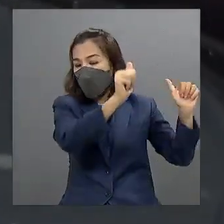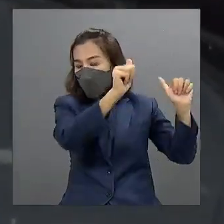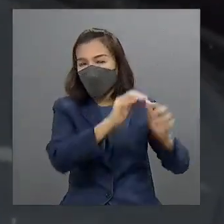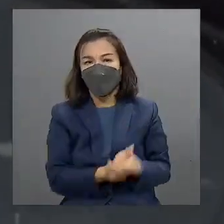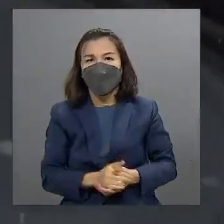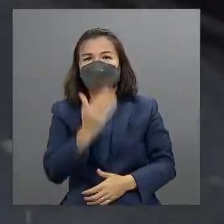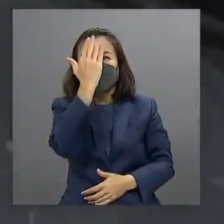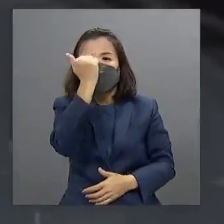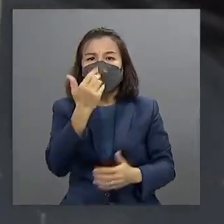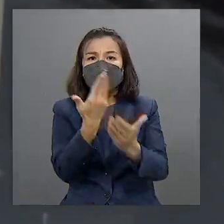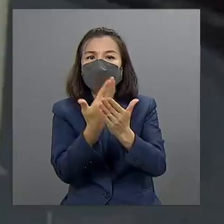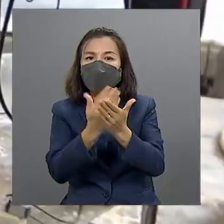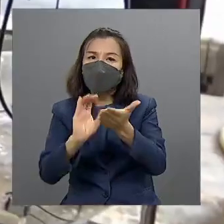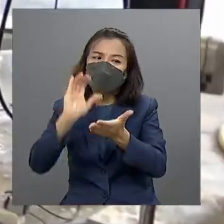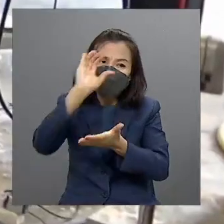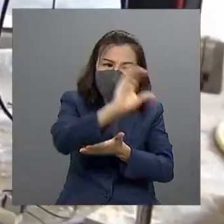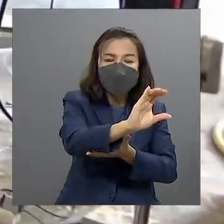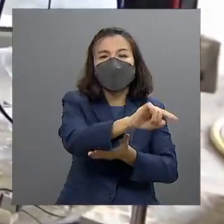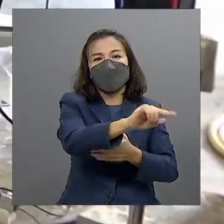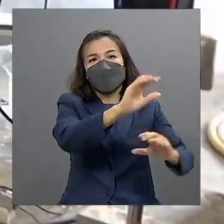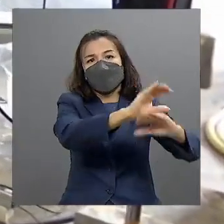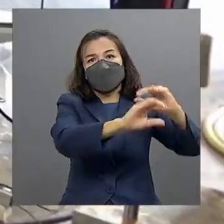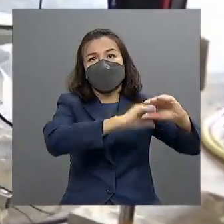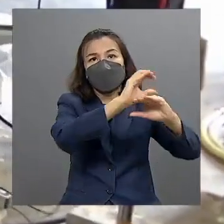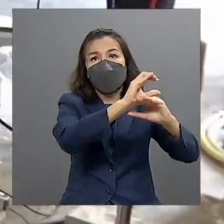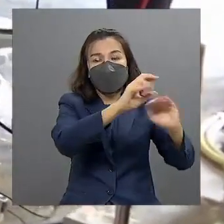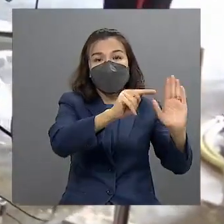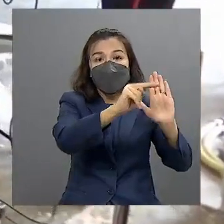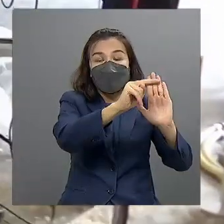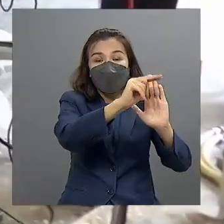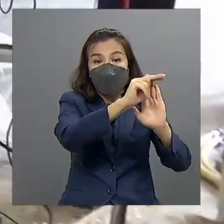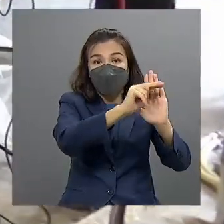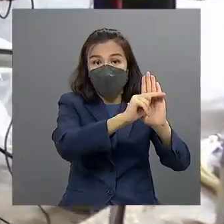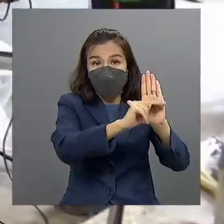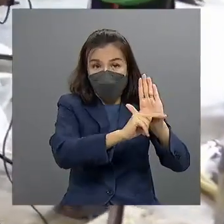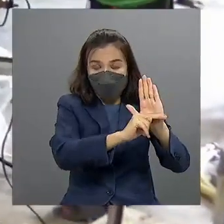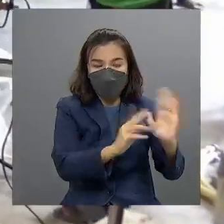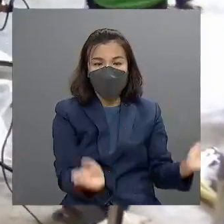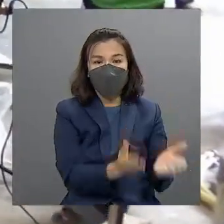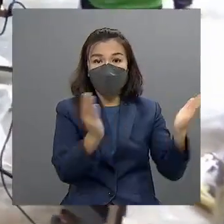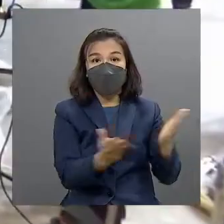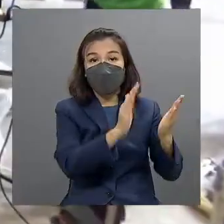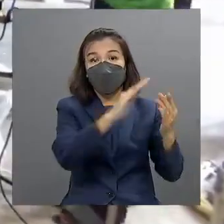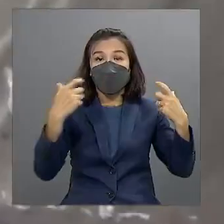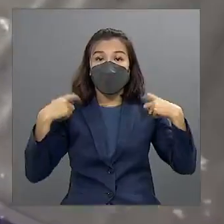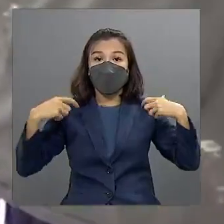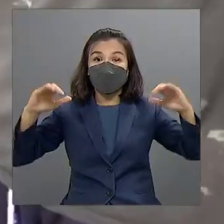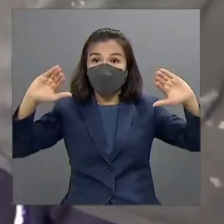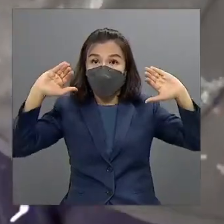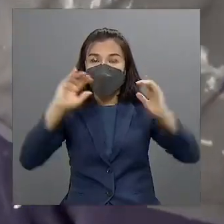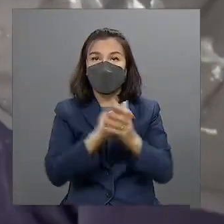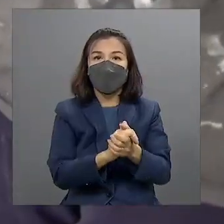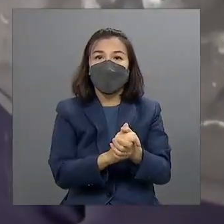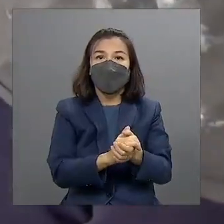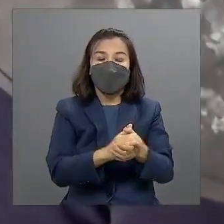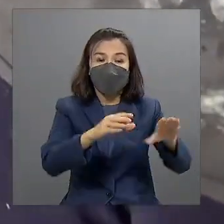งรโรมาณ พือสารต่อโครงการตาม นัโยบาย ส่เสิมการใช้ยงพาราของหน่วยงานรัฐค่ะทั้งการใช้แผ่นยางธรมชาติ